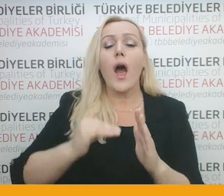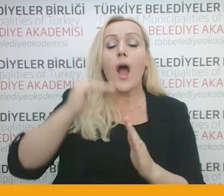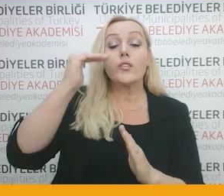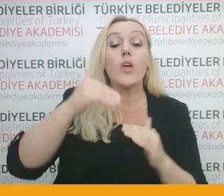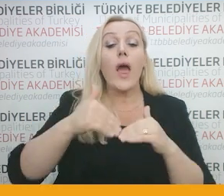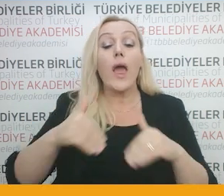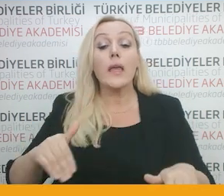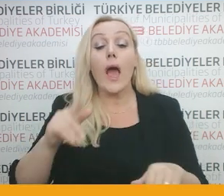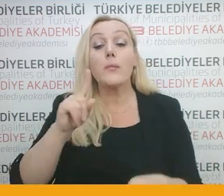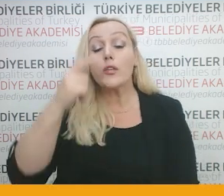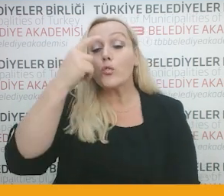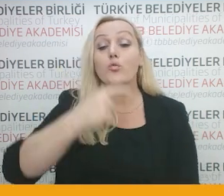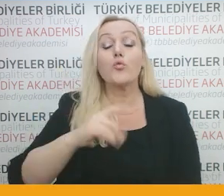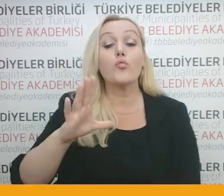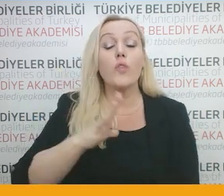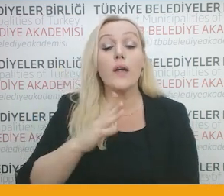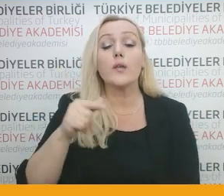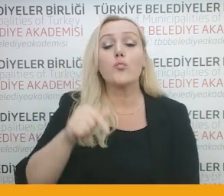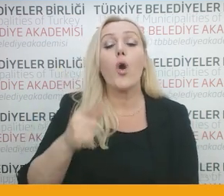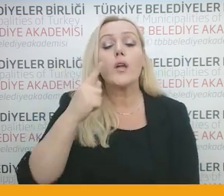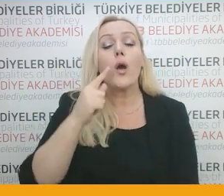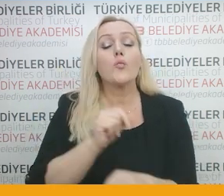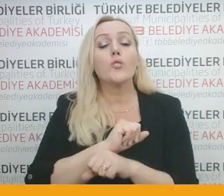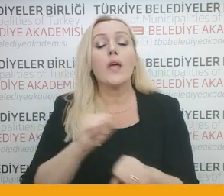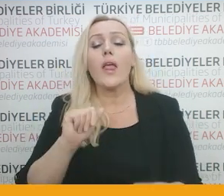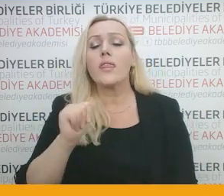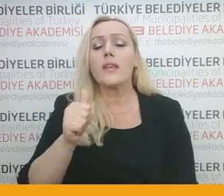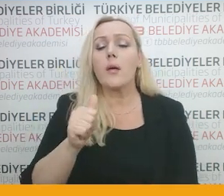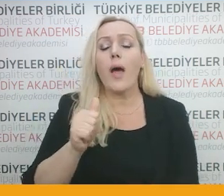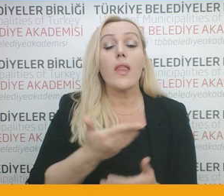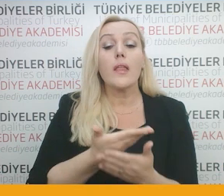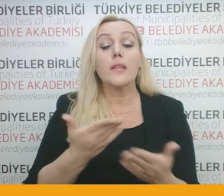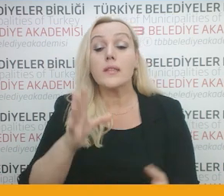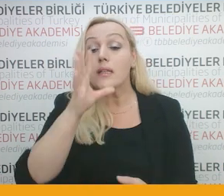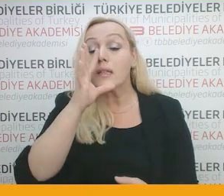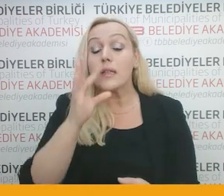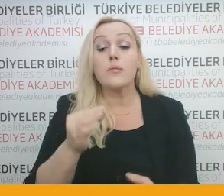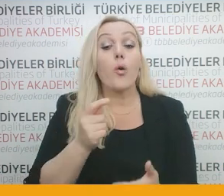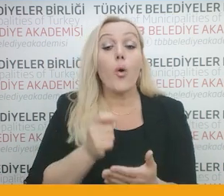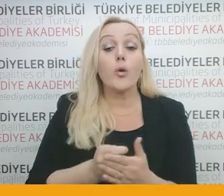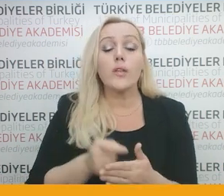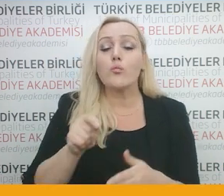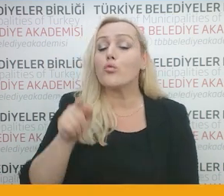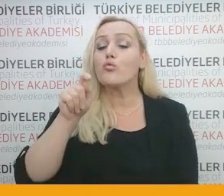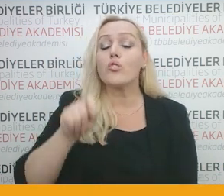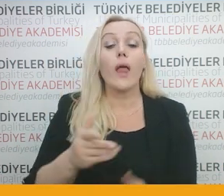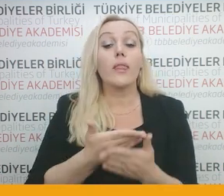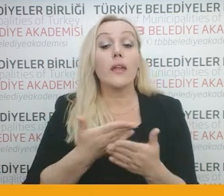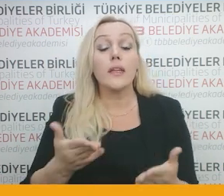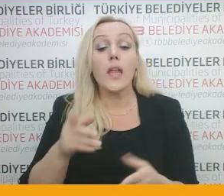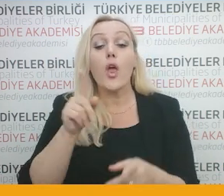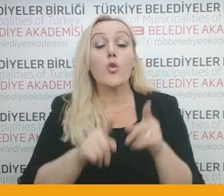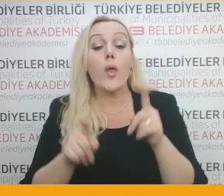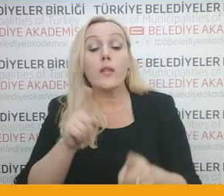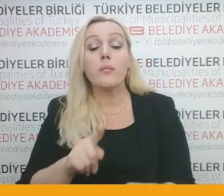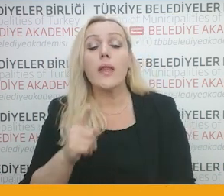zararıdır arkadaşlar. Bunlar ne zaman, nasıl, kimden tahsil edilecek, bunun şartları nedir? Bunlarla ilgili de yönetmelik,